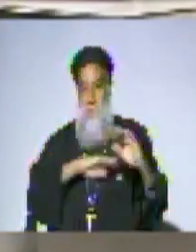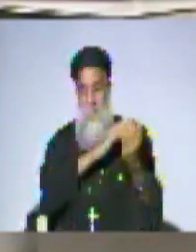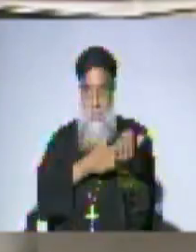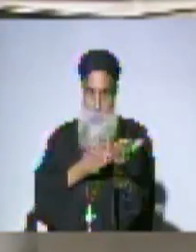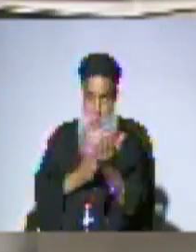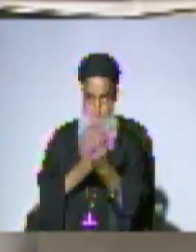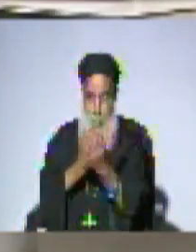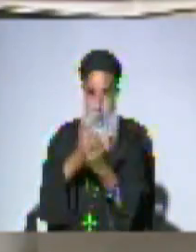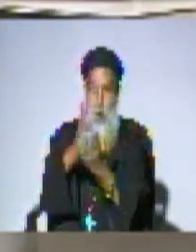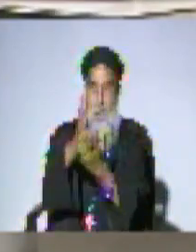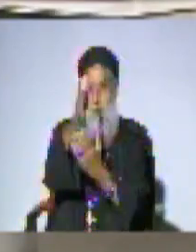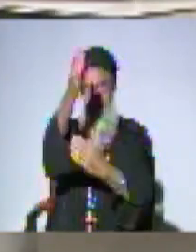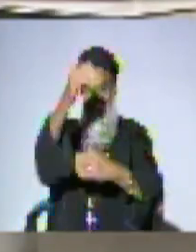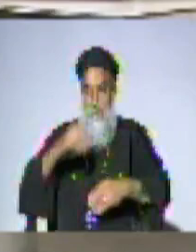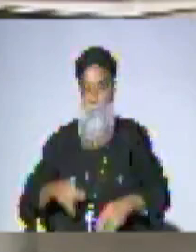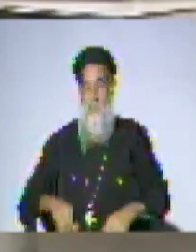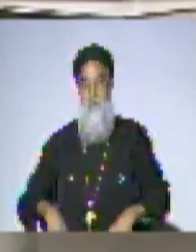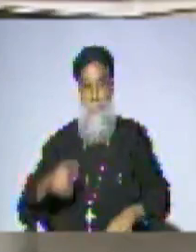صحيح،